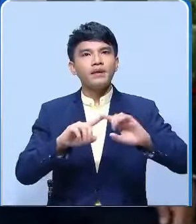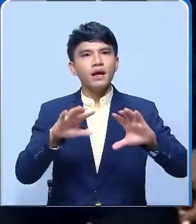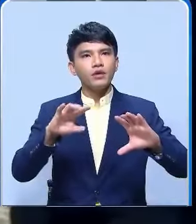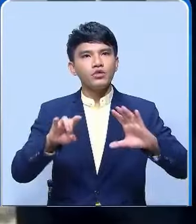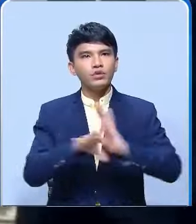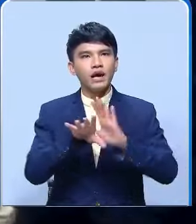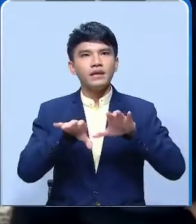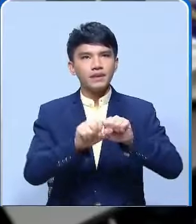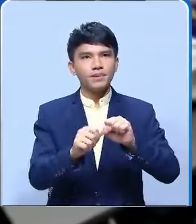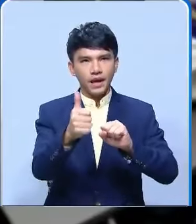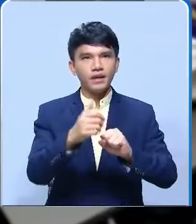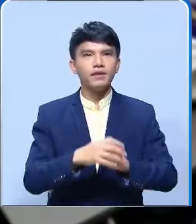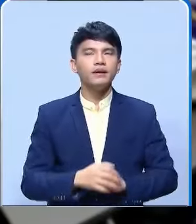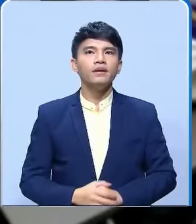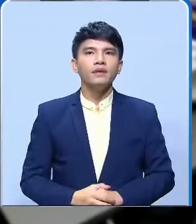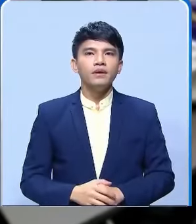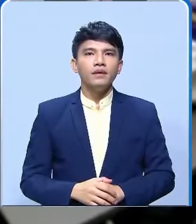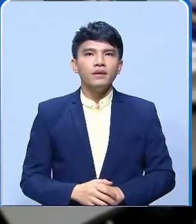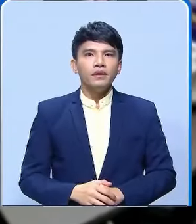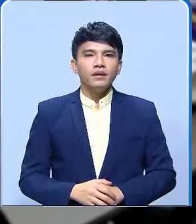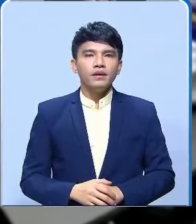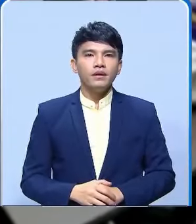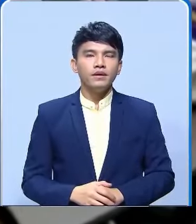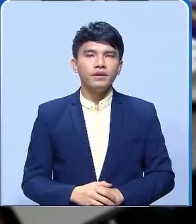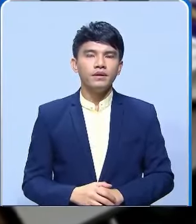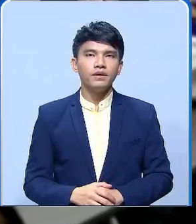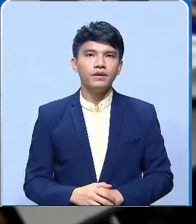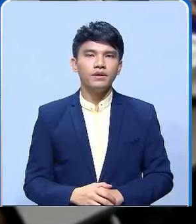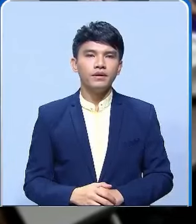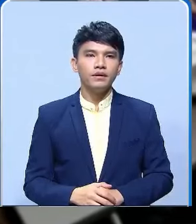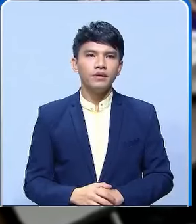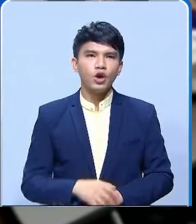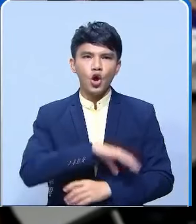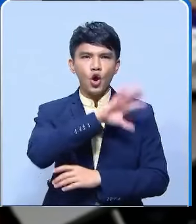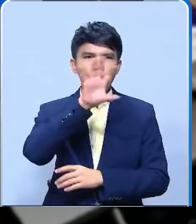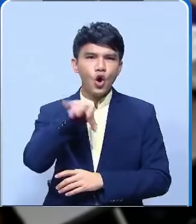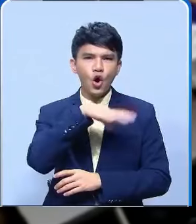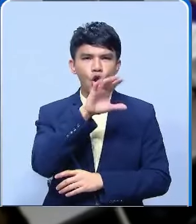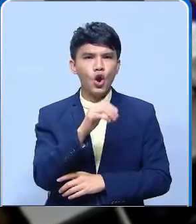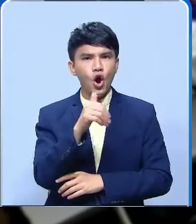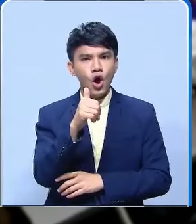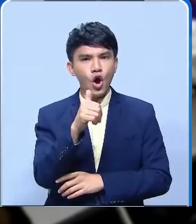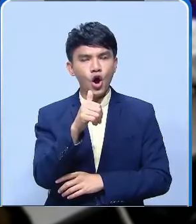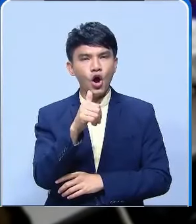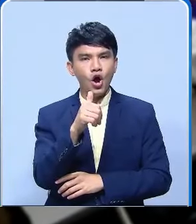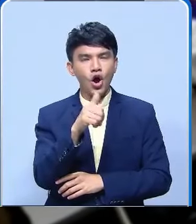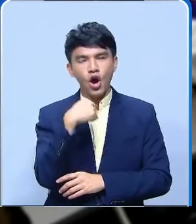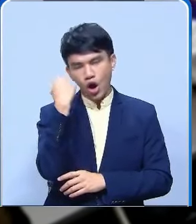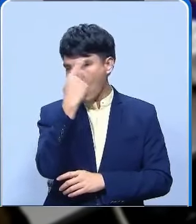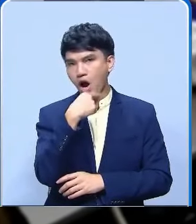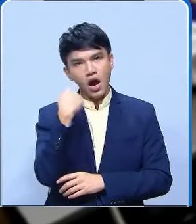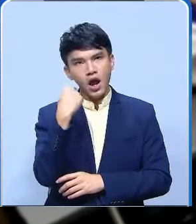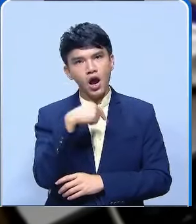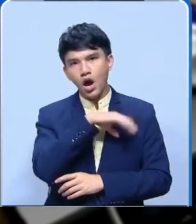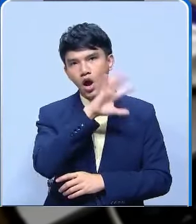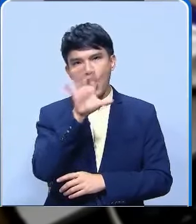ค่ะ 5ล้าน3ล้านแล้วแต ่เขาหลอกใครได้ครับ ก็พวกพย